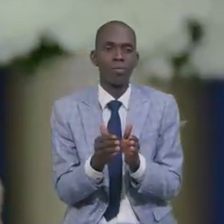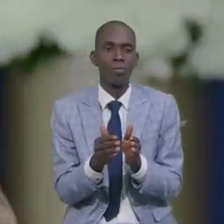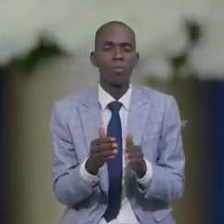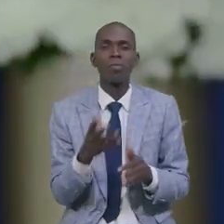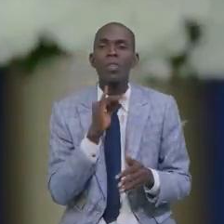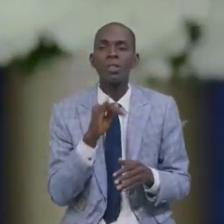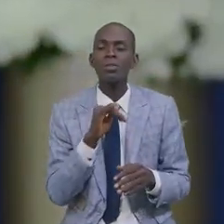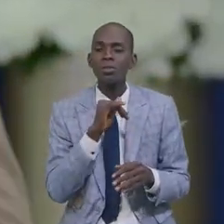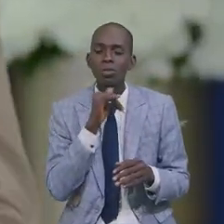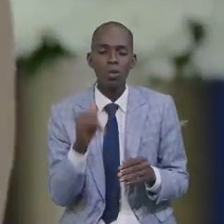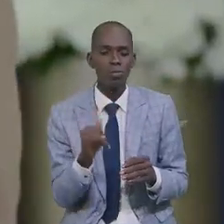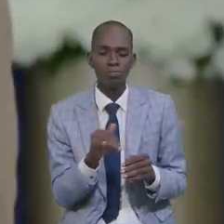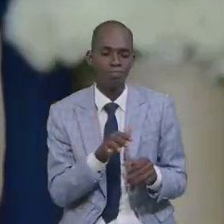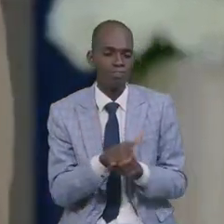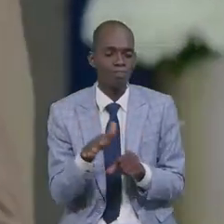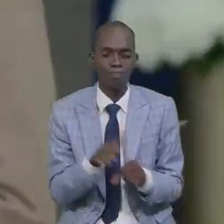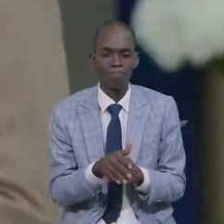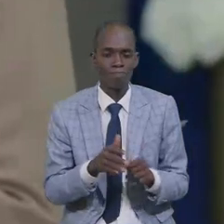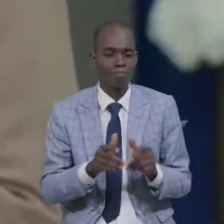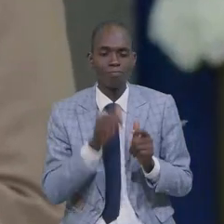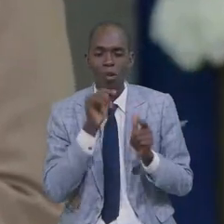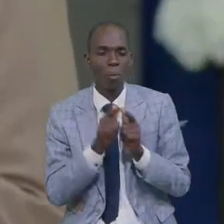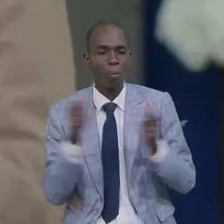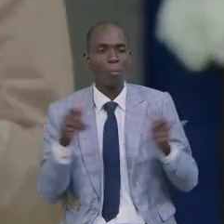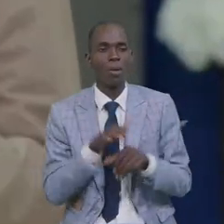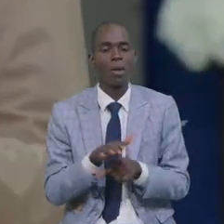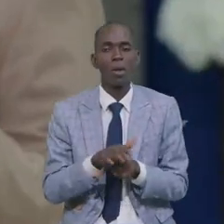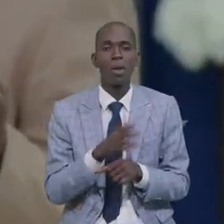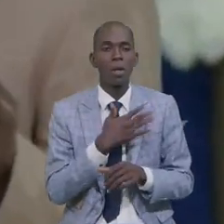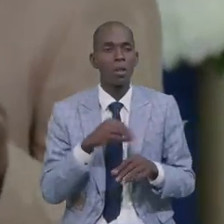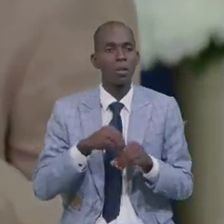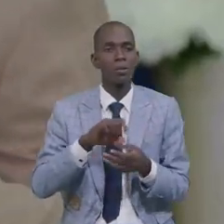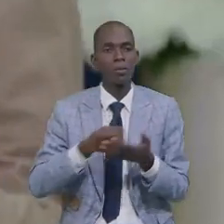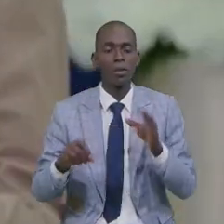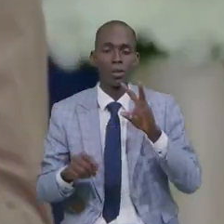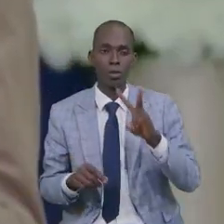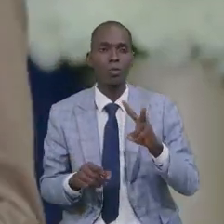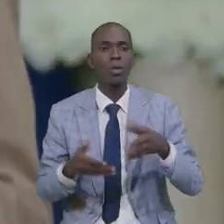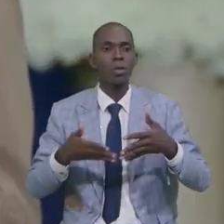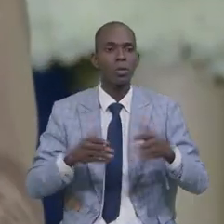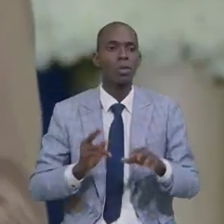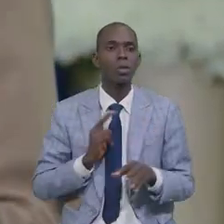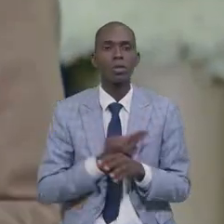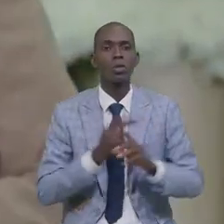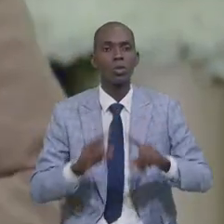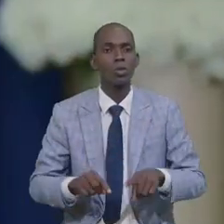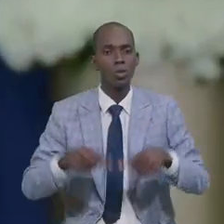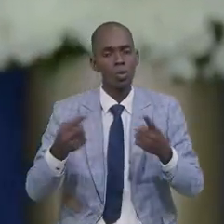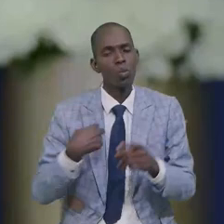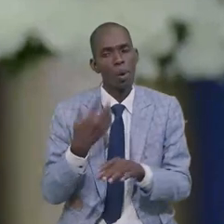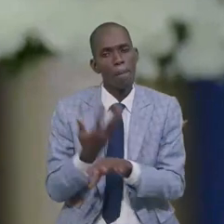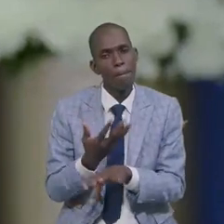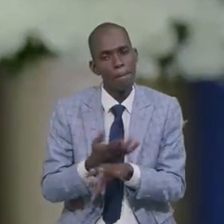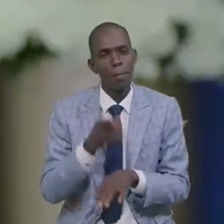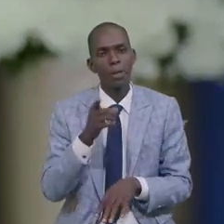petit. Et trop donc confiné pour nous. Et dans le verset 2 nous dit allons